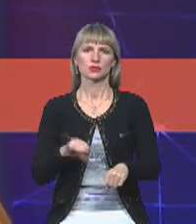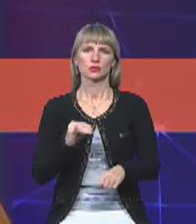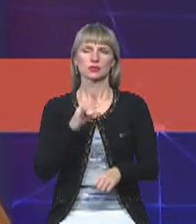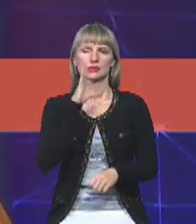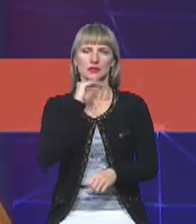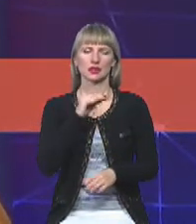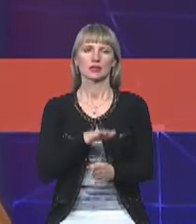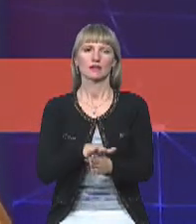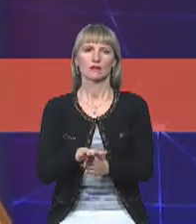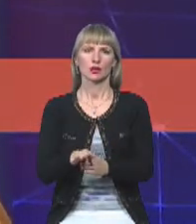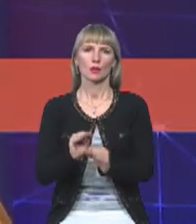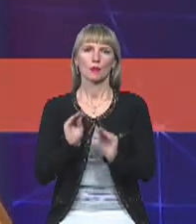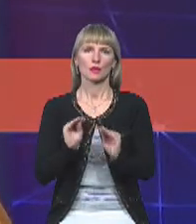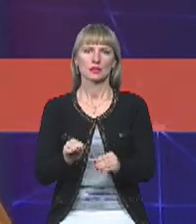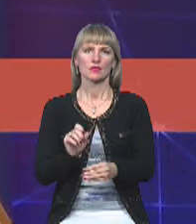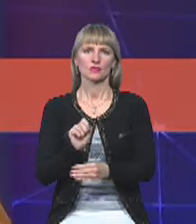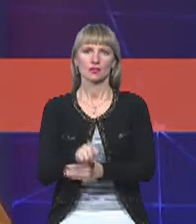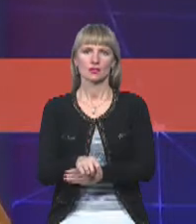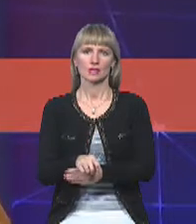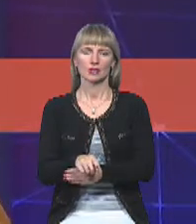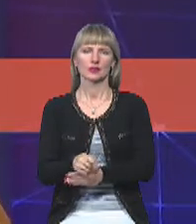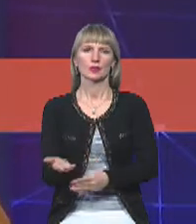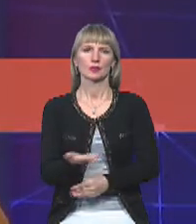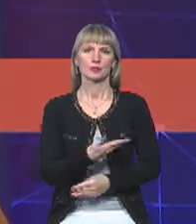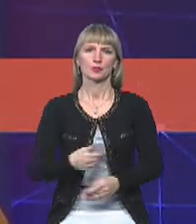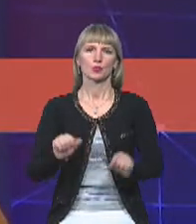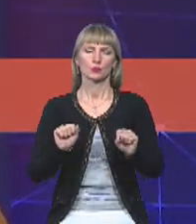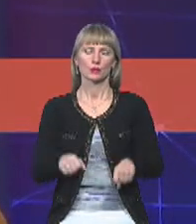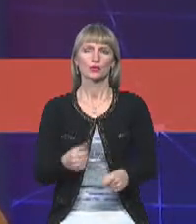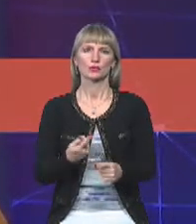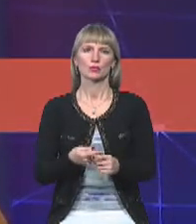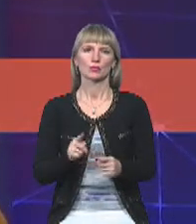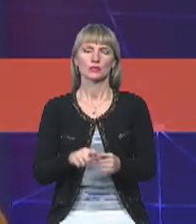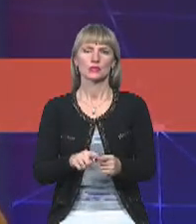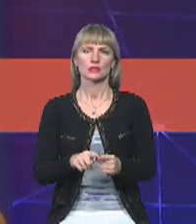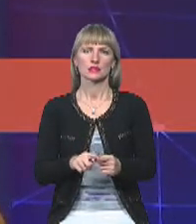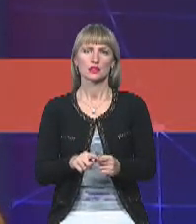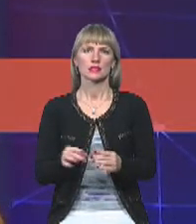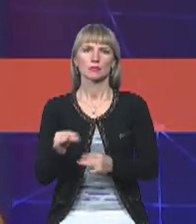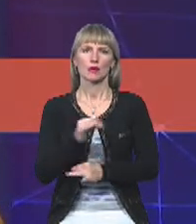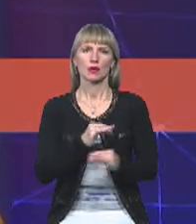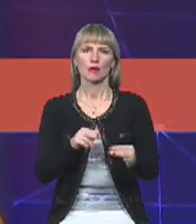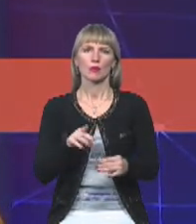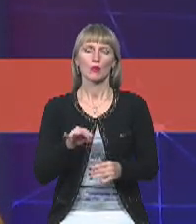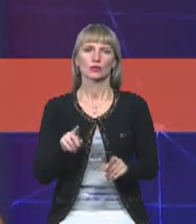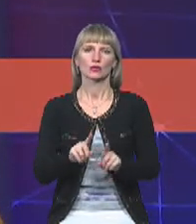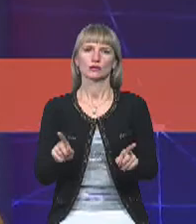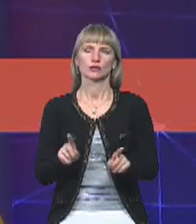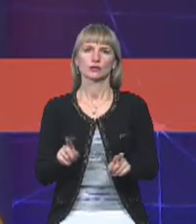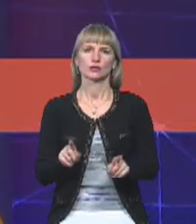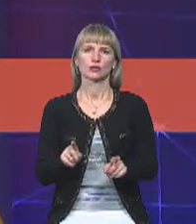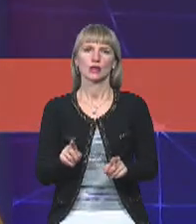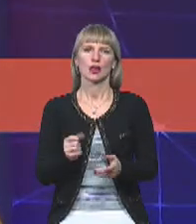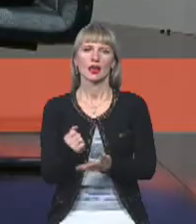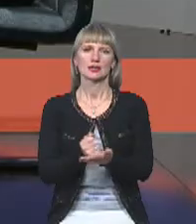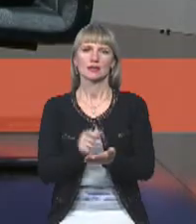здатні виконати поставлені на них завдання. Ми можемо це навіть спілкуватись про те, що